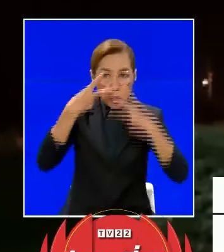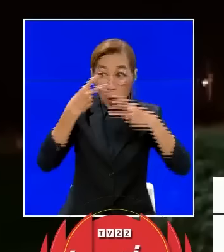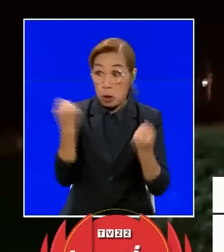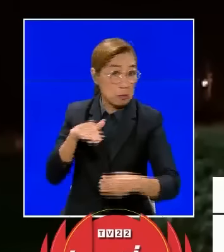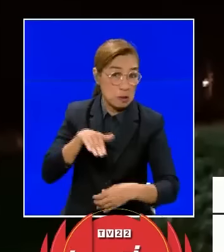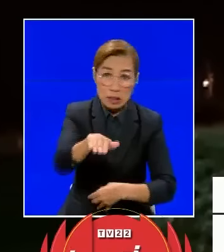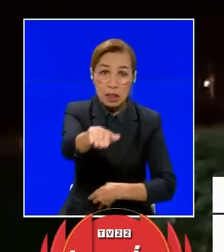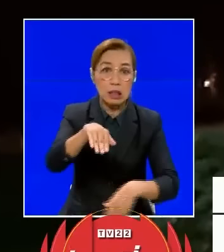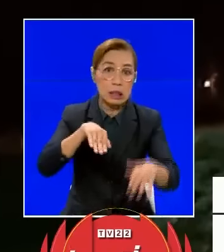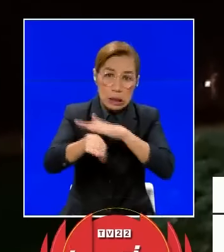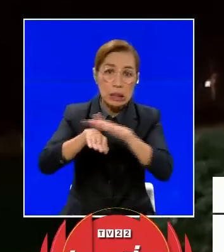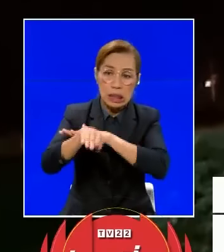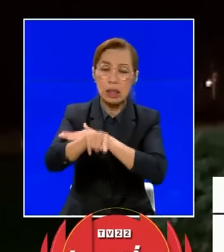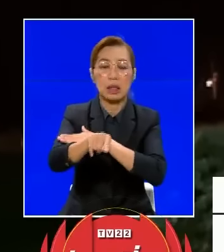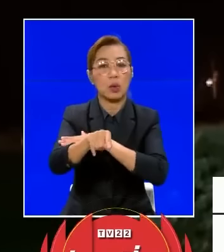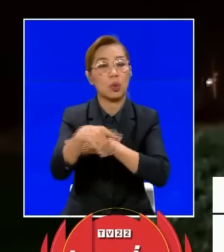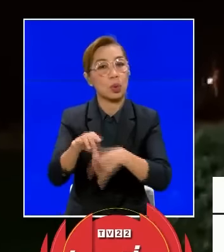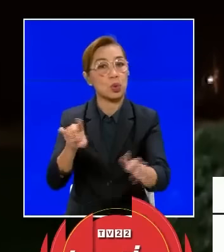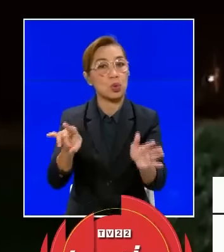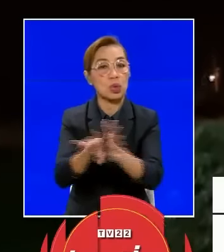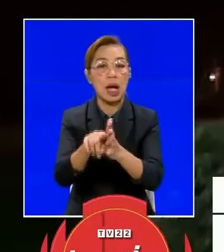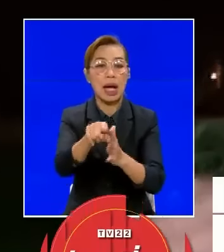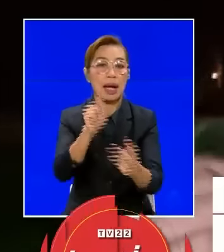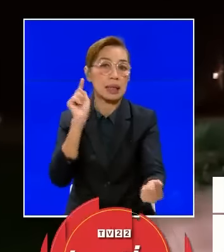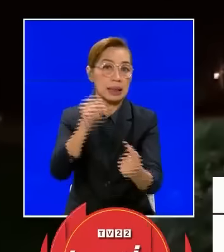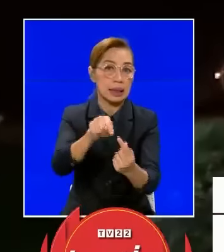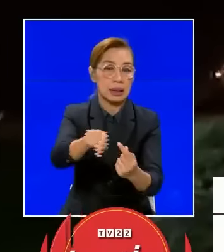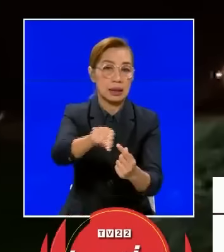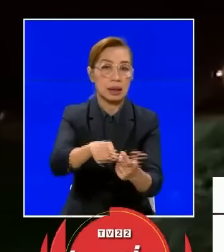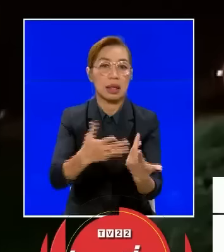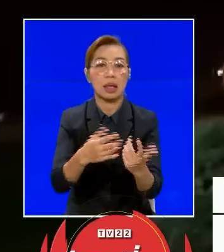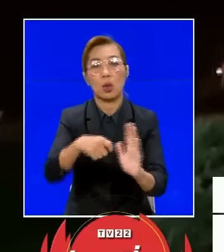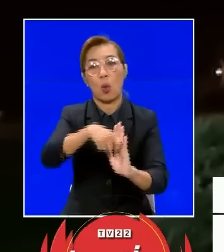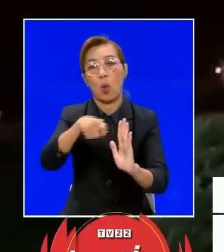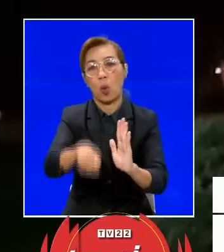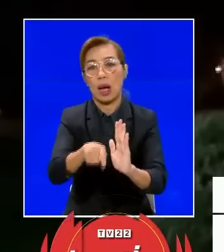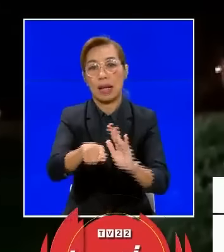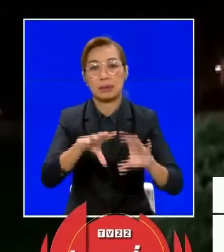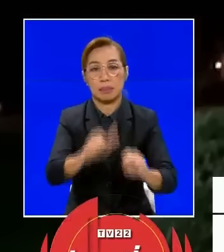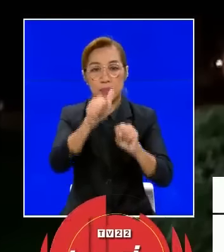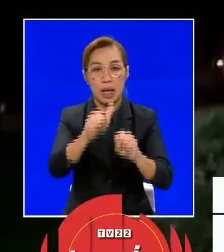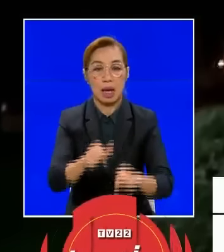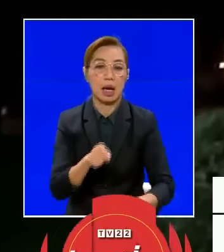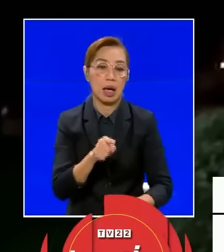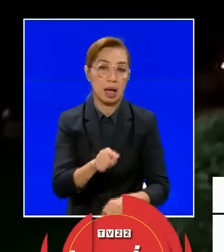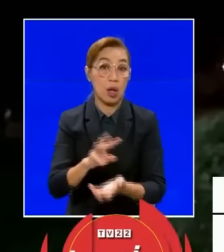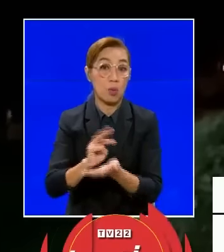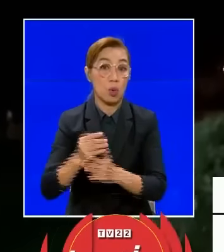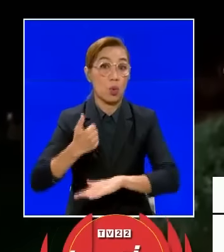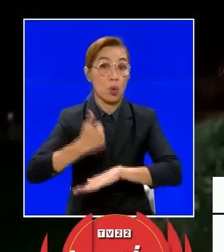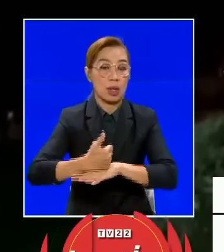กี่กับแหกทุกด่านจนสุดท้ายไปจนมุมถูกรวบที่หนองบุญมากนครราชสีมาอ่ะหัวหน้ากู้ภัย